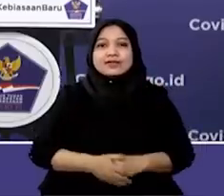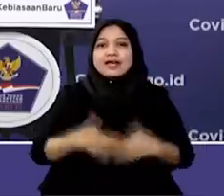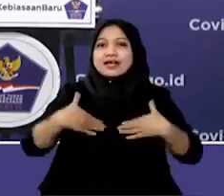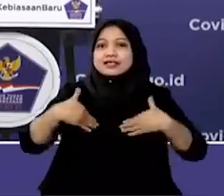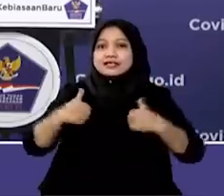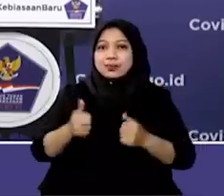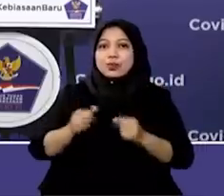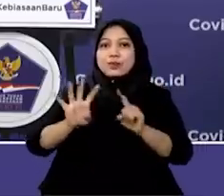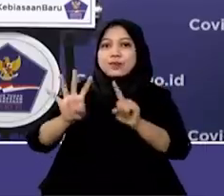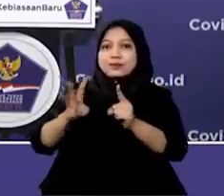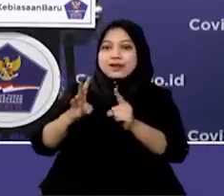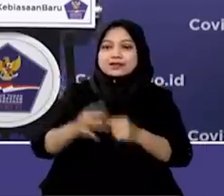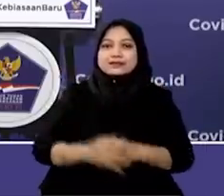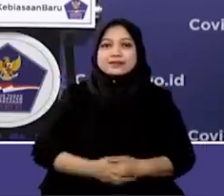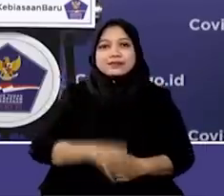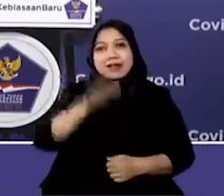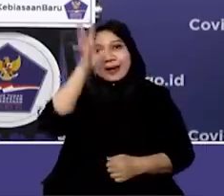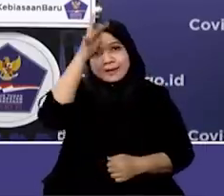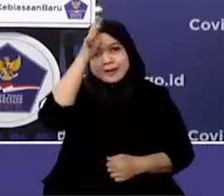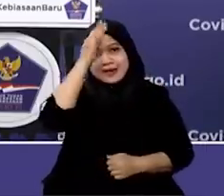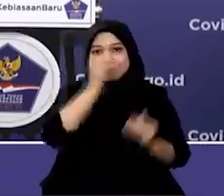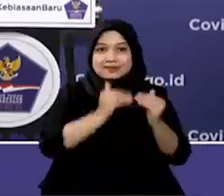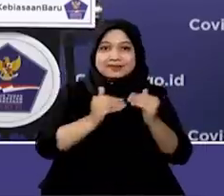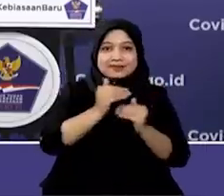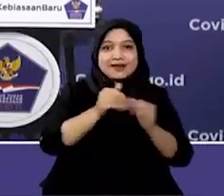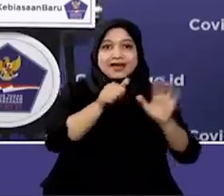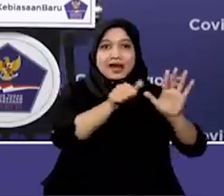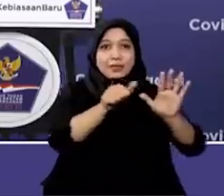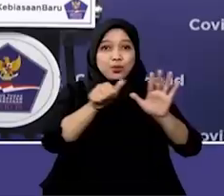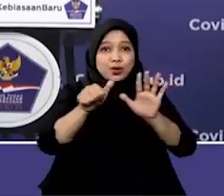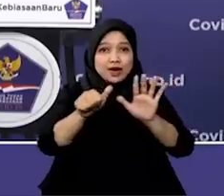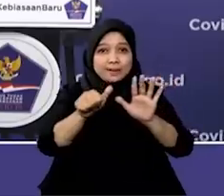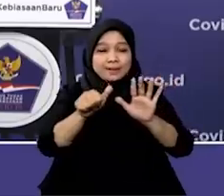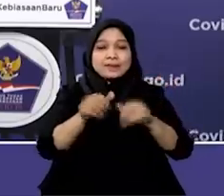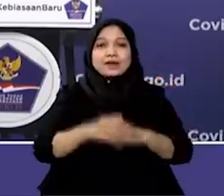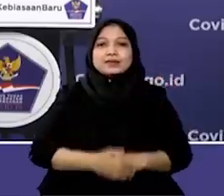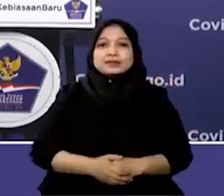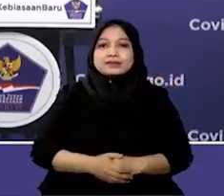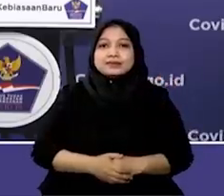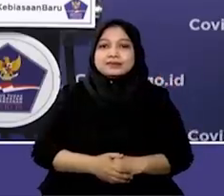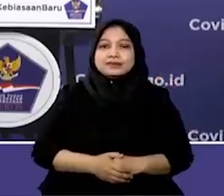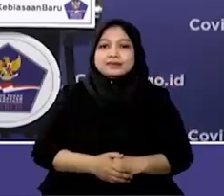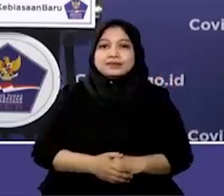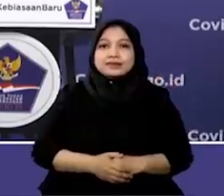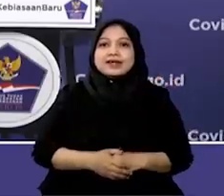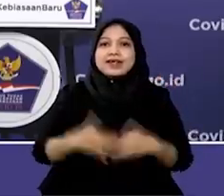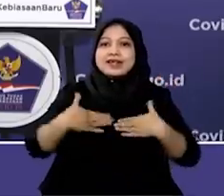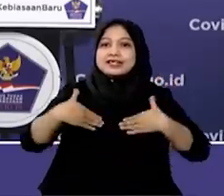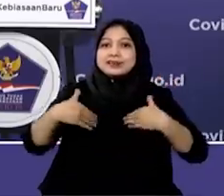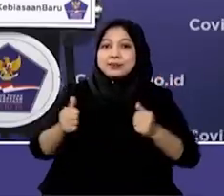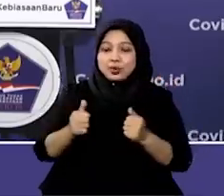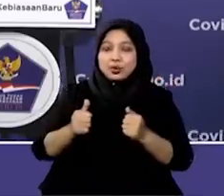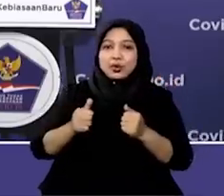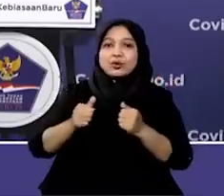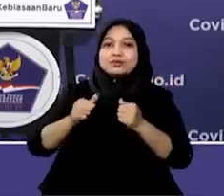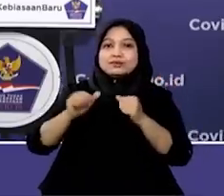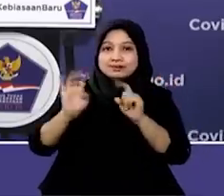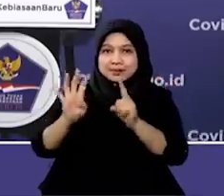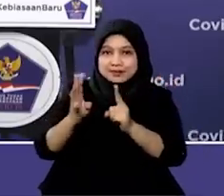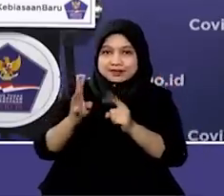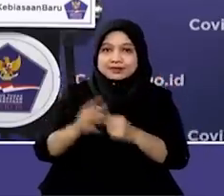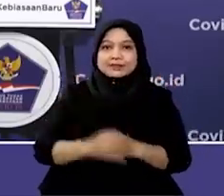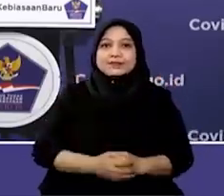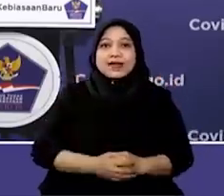sembuh Bali 66 kasus baru dan 11 sembuh dari